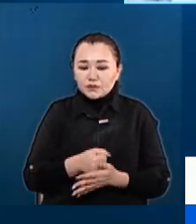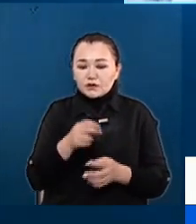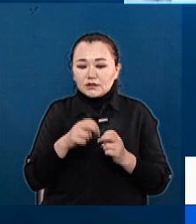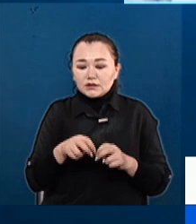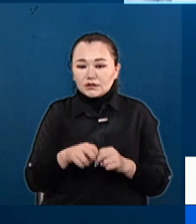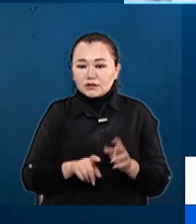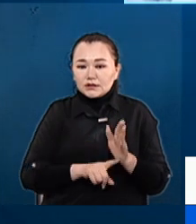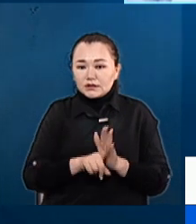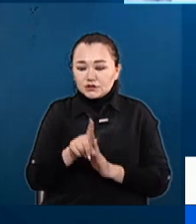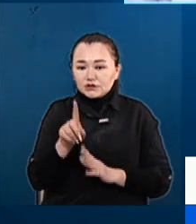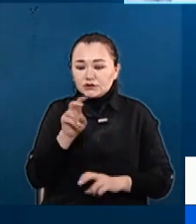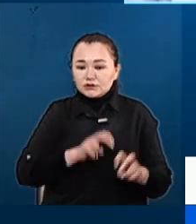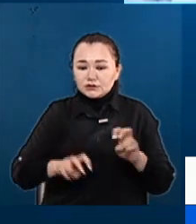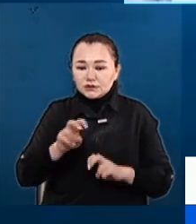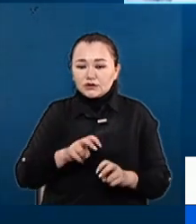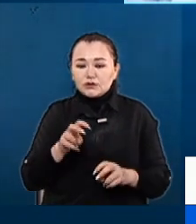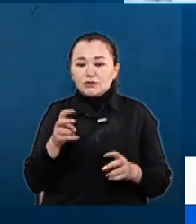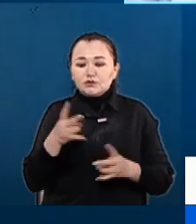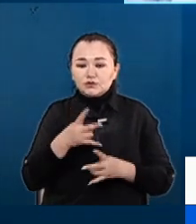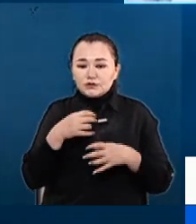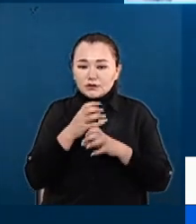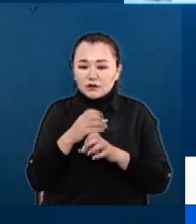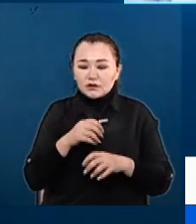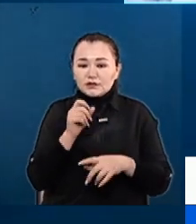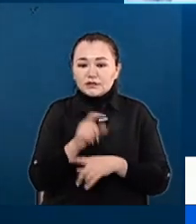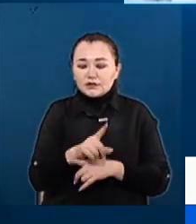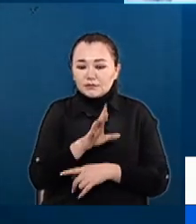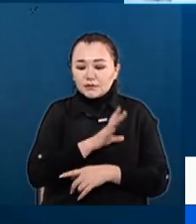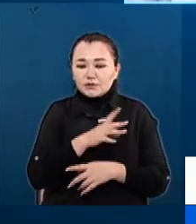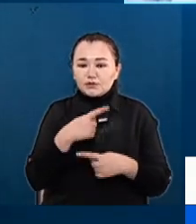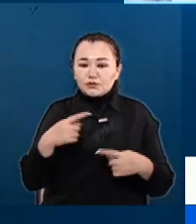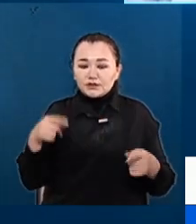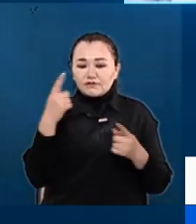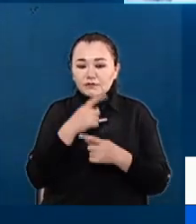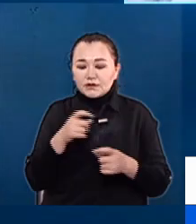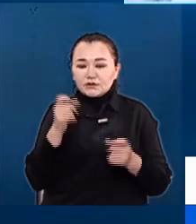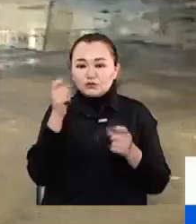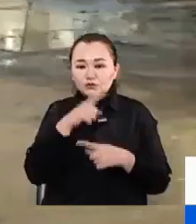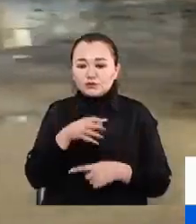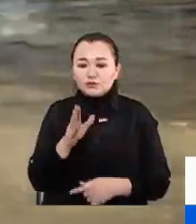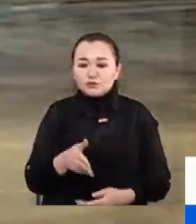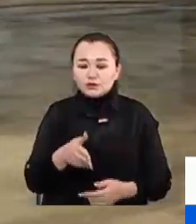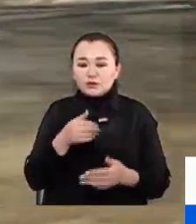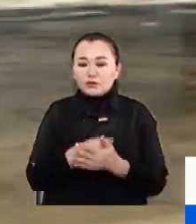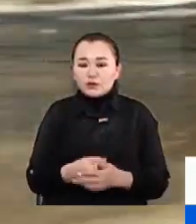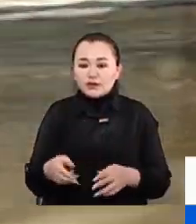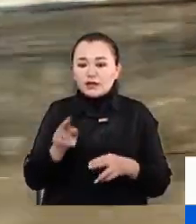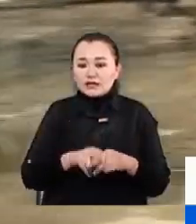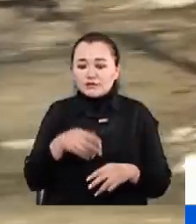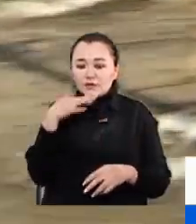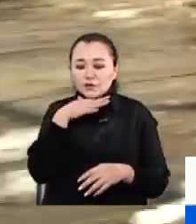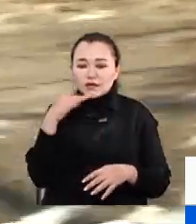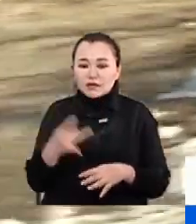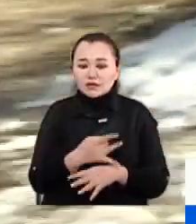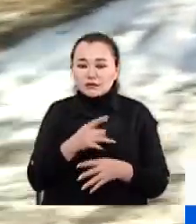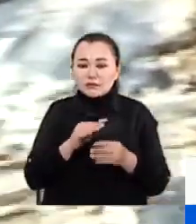кетті. Тиісті сараптамалар тағайындалды, басқа да мән-жайлар анықталу үстінде. Бұған дейін де талай мәрте